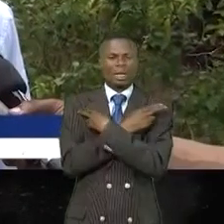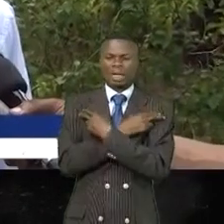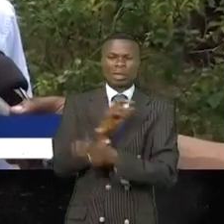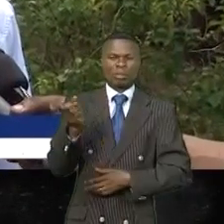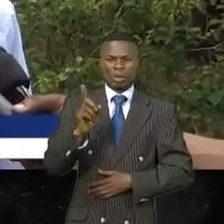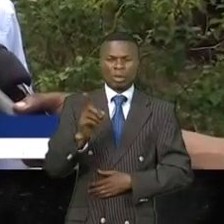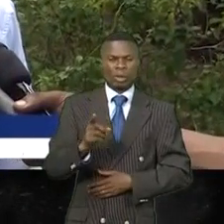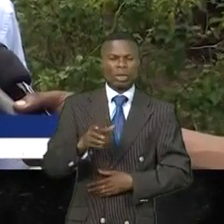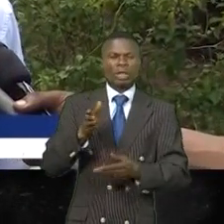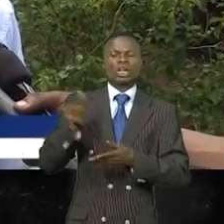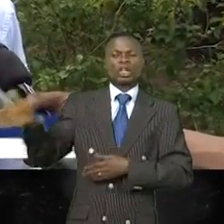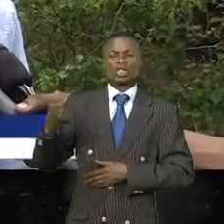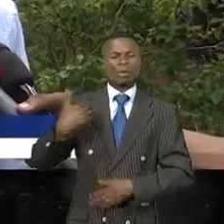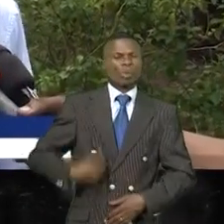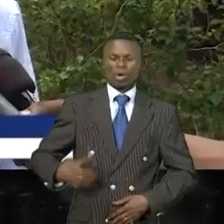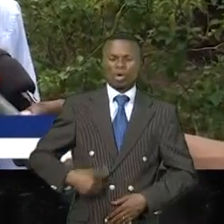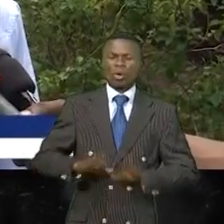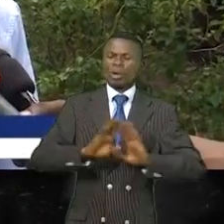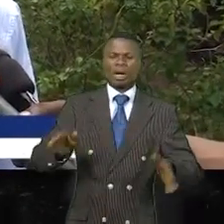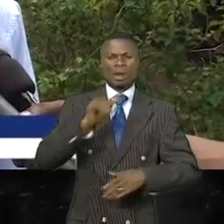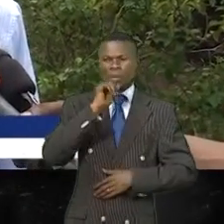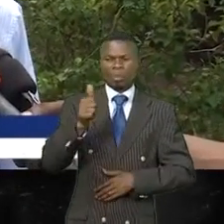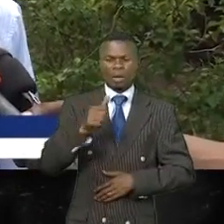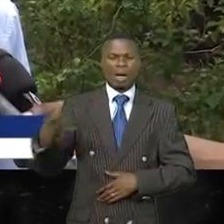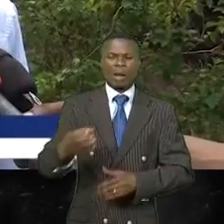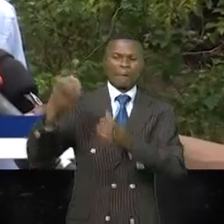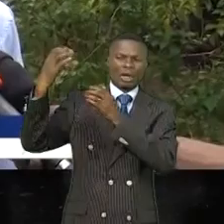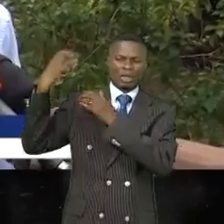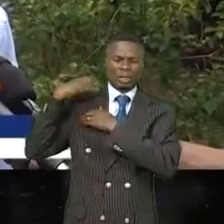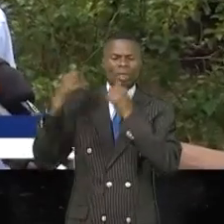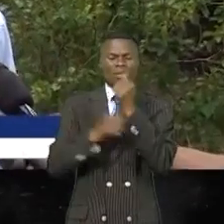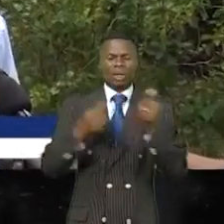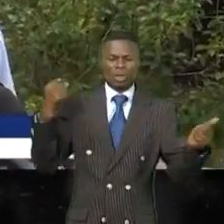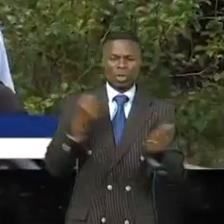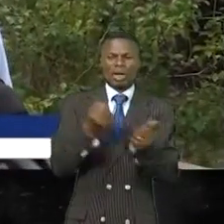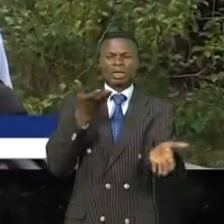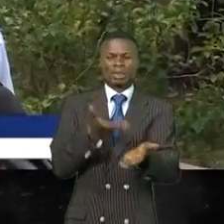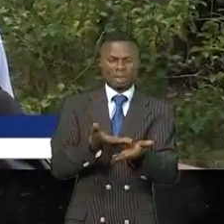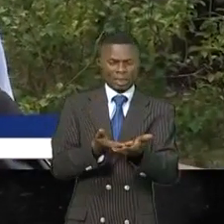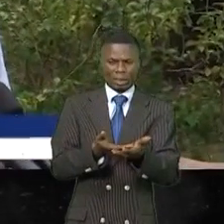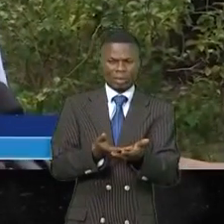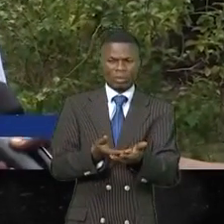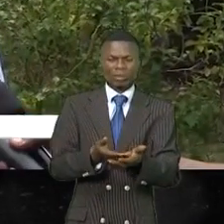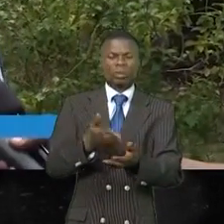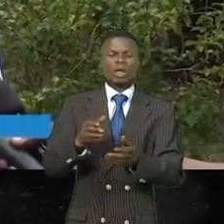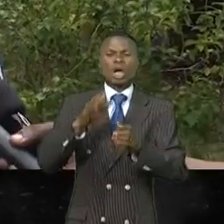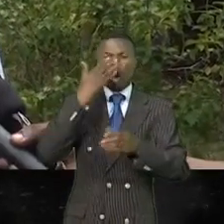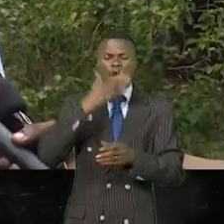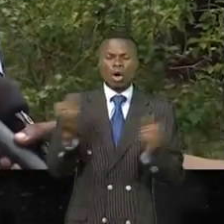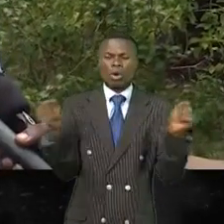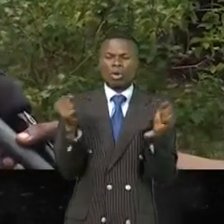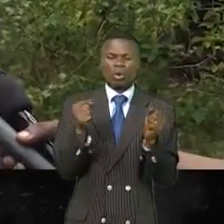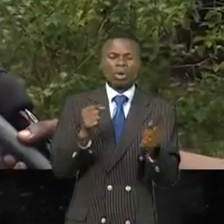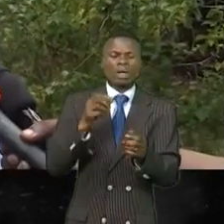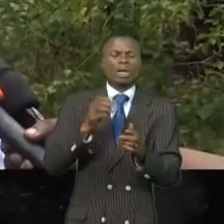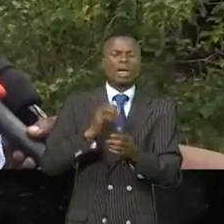salle d'opération digne de ce nom qui pouvait prendre suffisamment en charge ces cas. Nous n'avons pas de morgue, pas de